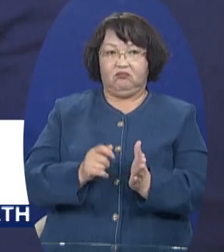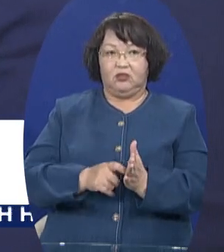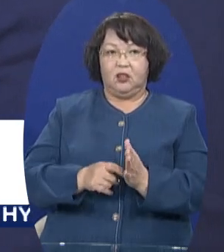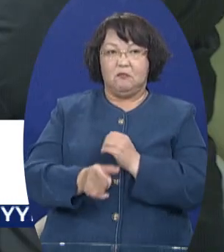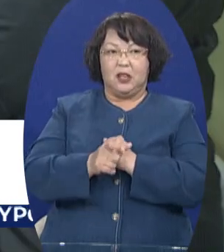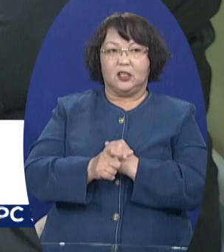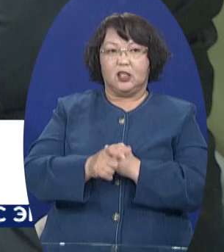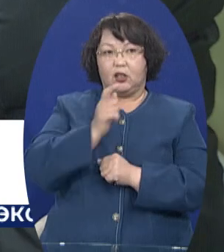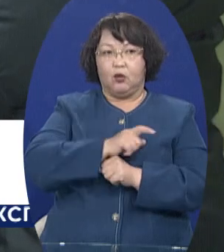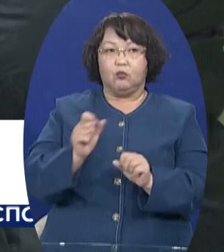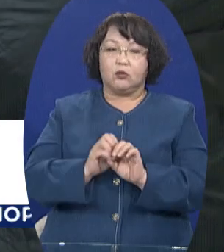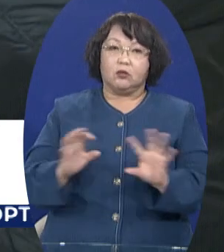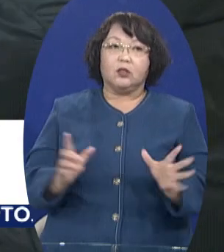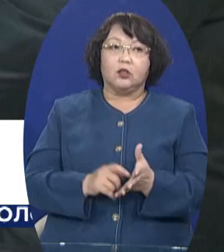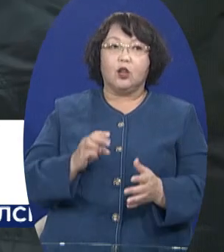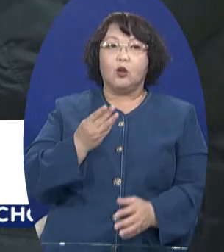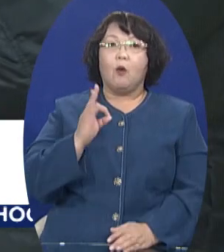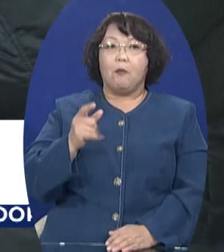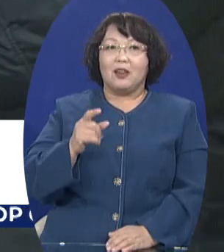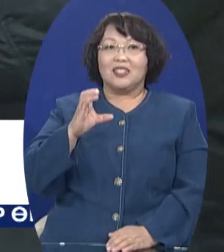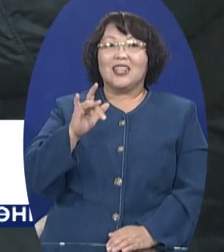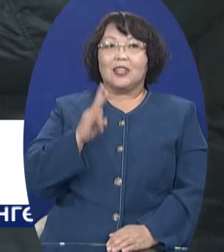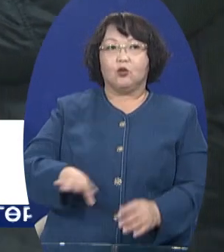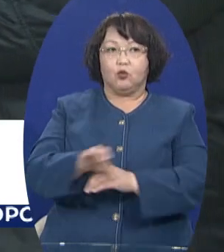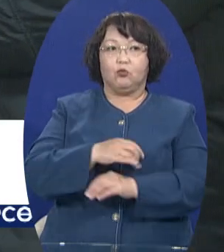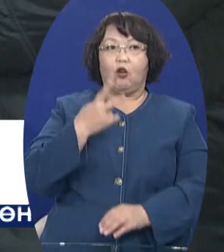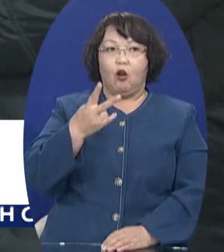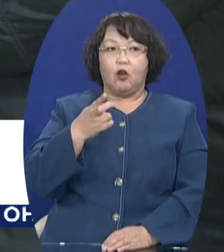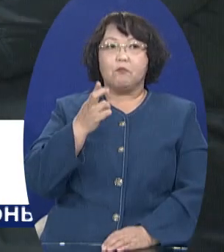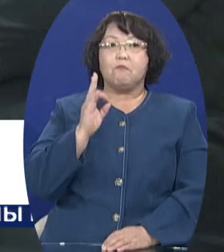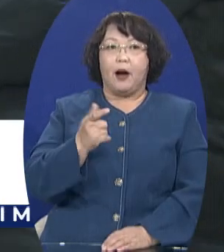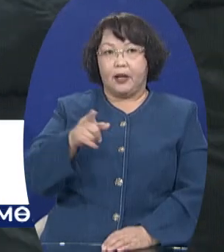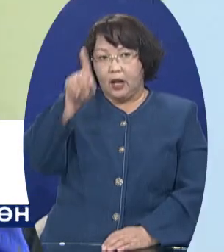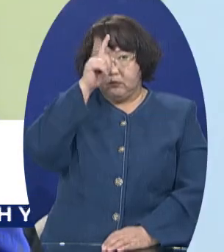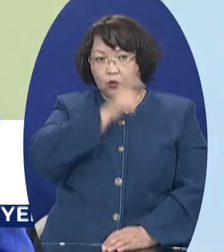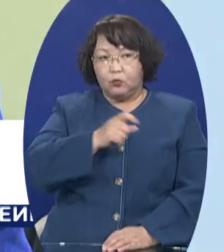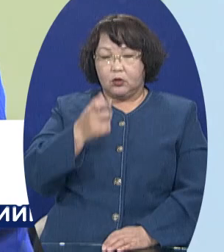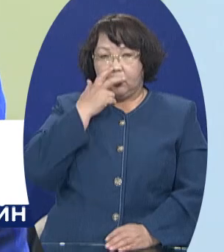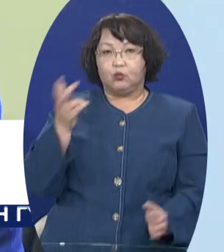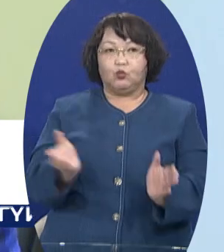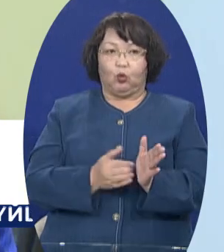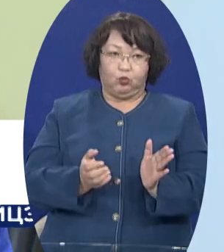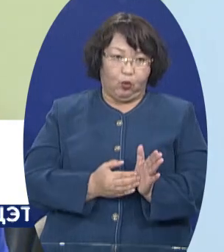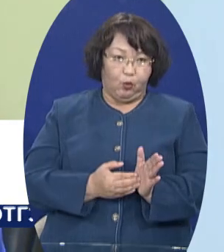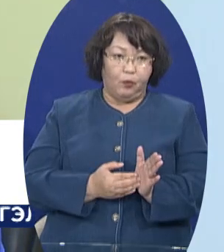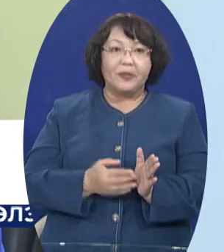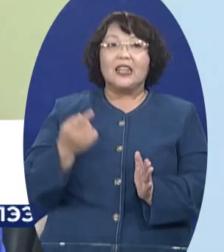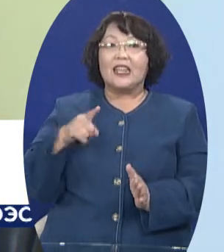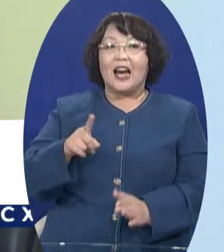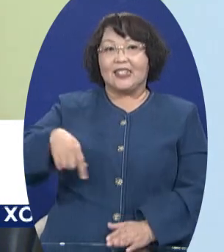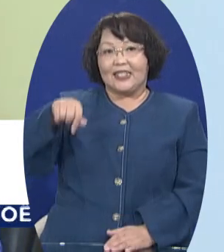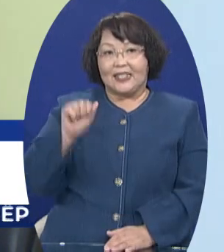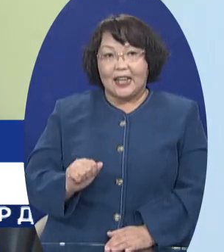анхаарах шаарлалтай. Төв аймгийн Сэргэлэн суманд гэхэд хоёр багийн эмч дутагдaltaй ажиллаж байна. Нэгдүгээр цалин мөнгөөр одоо